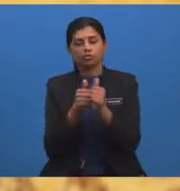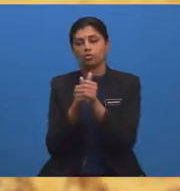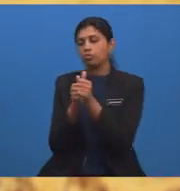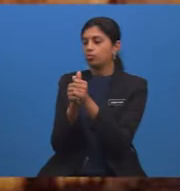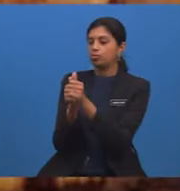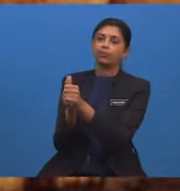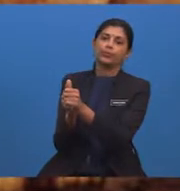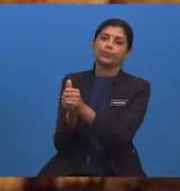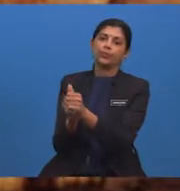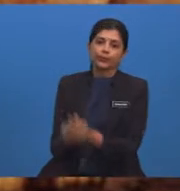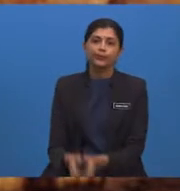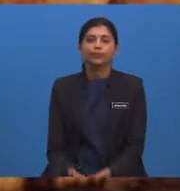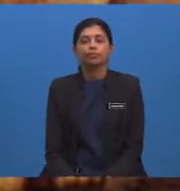tersebut.